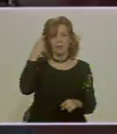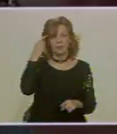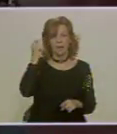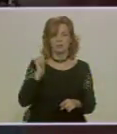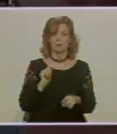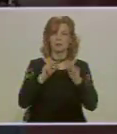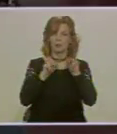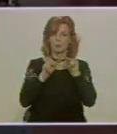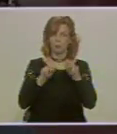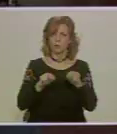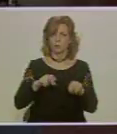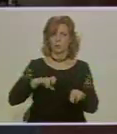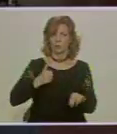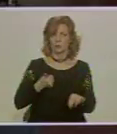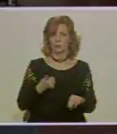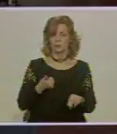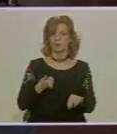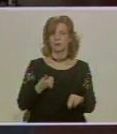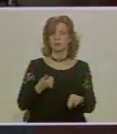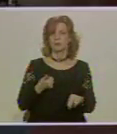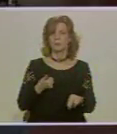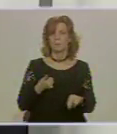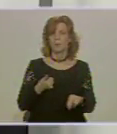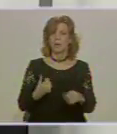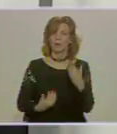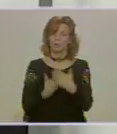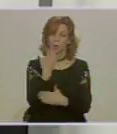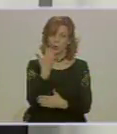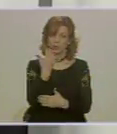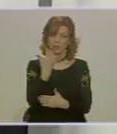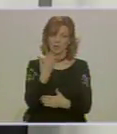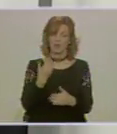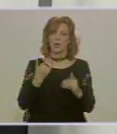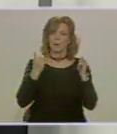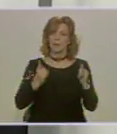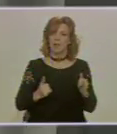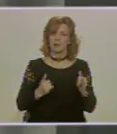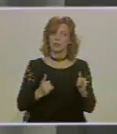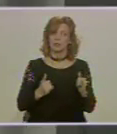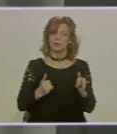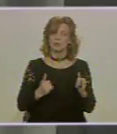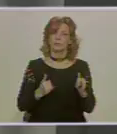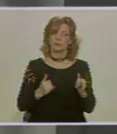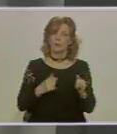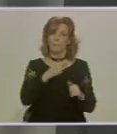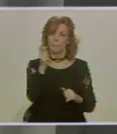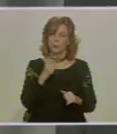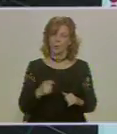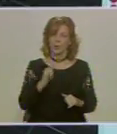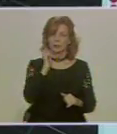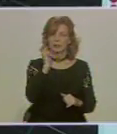cadrelor didactice sunt noi. Prin INCESA, noi încercăm să